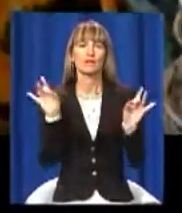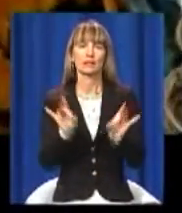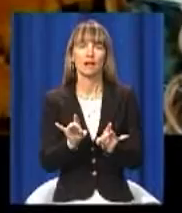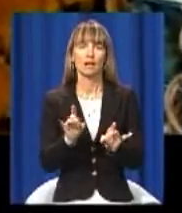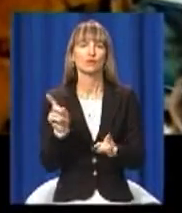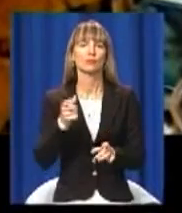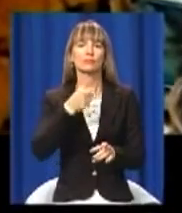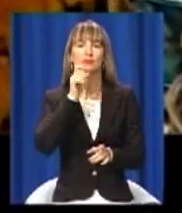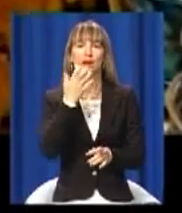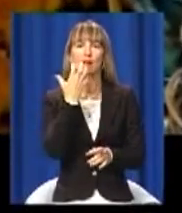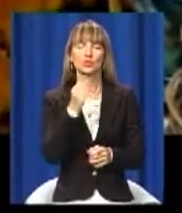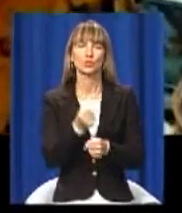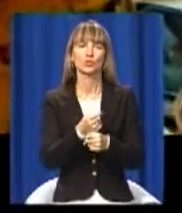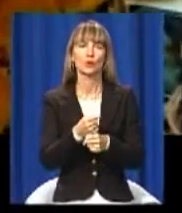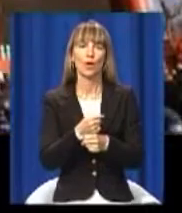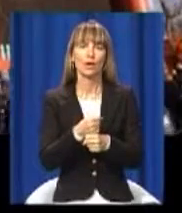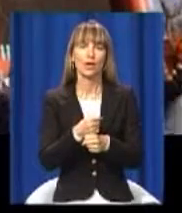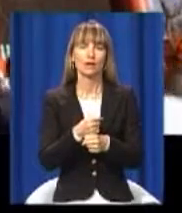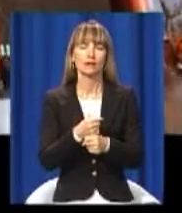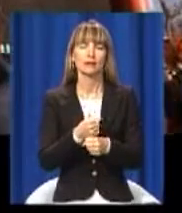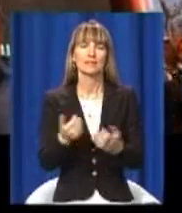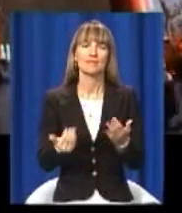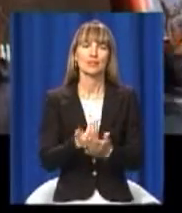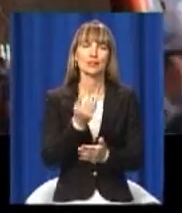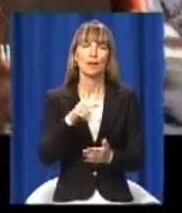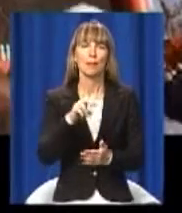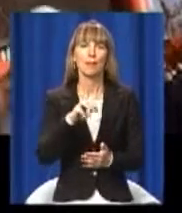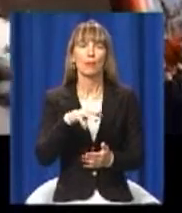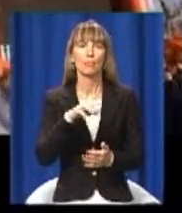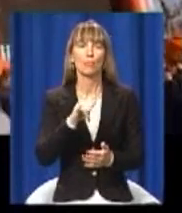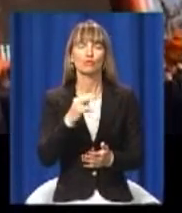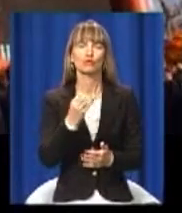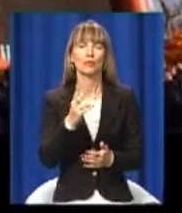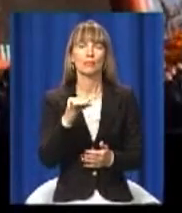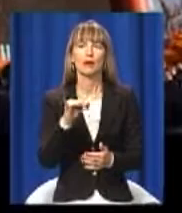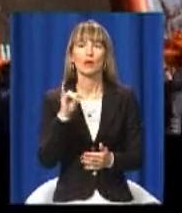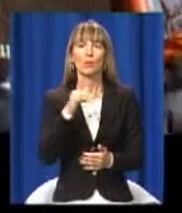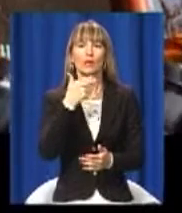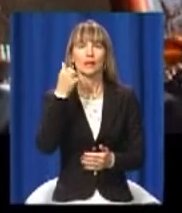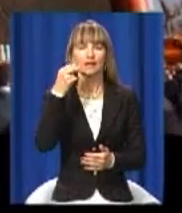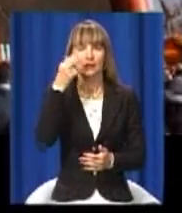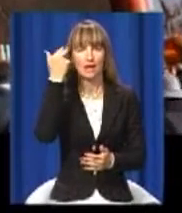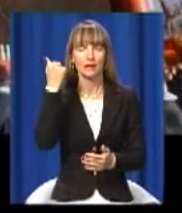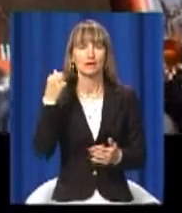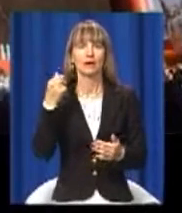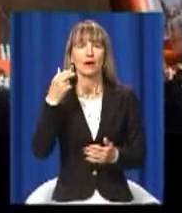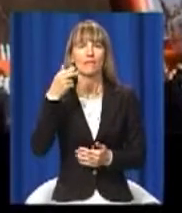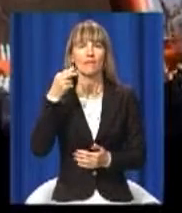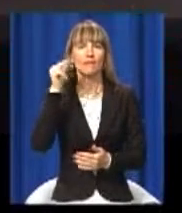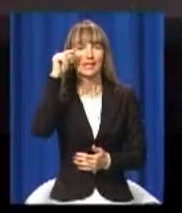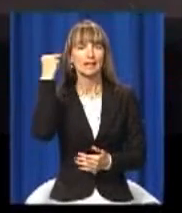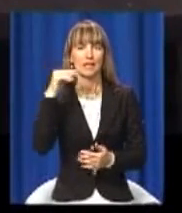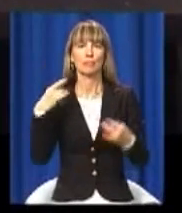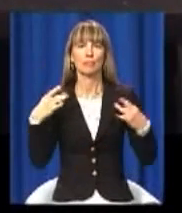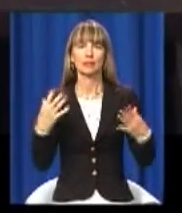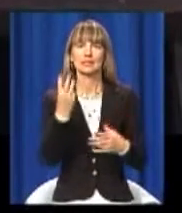щоб випити чашечку гарячого шоколаду зі свіжими пампушками. У Китаї свято Нового року відзначають 3 дні. За китайським календарем Новий